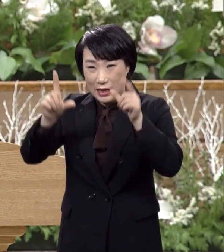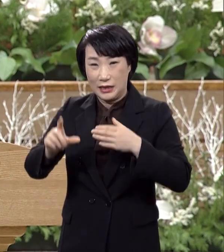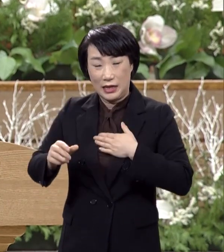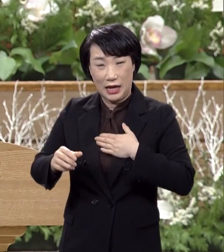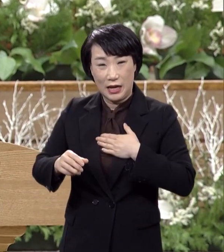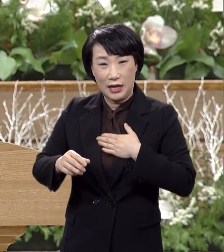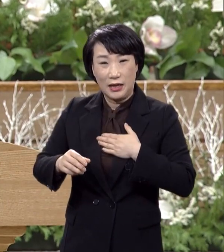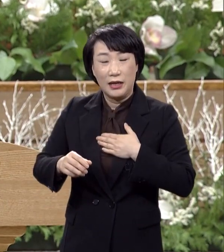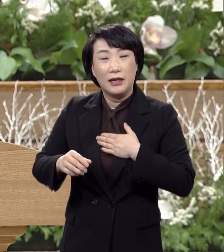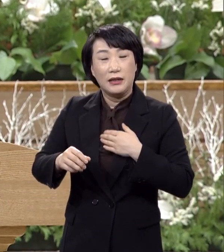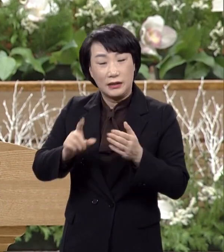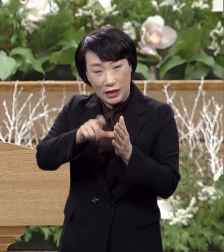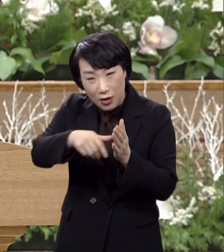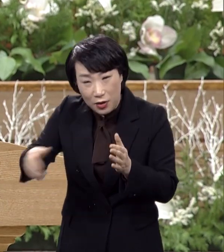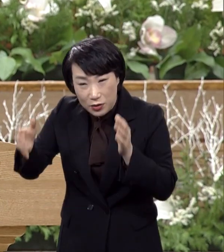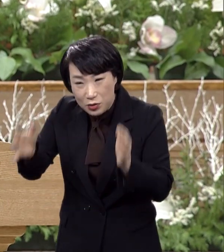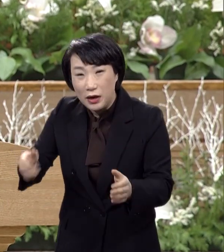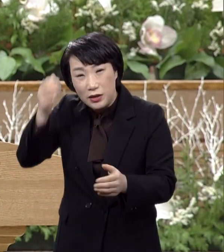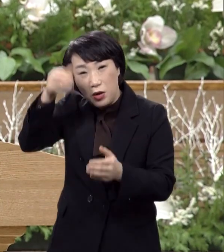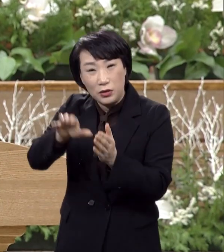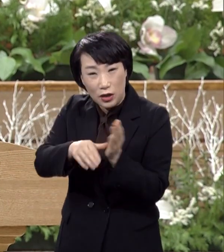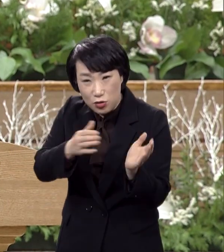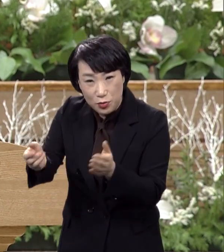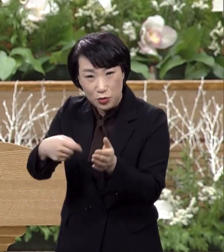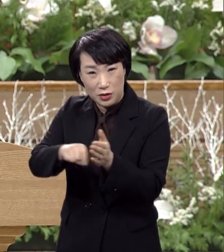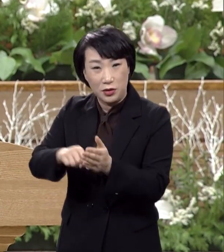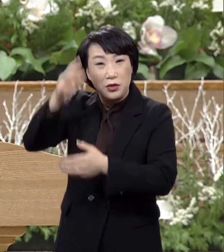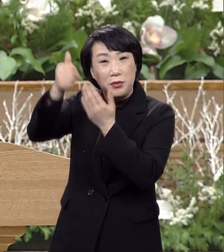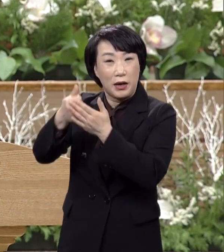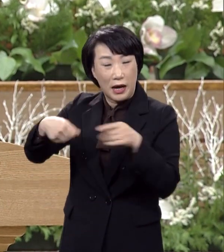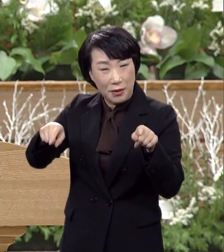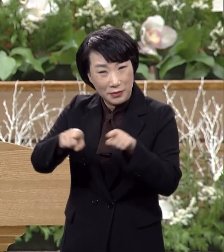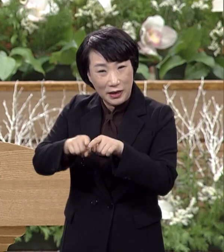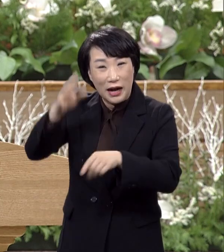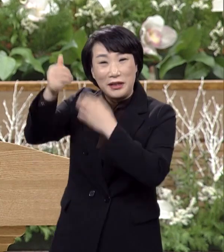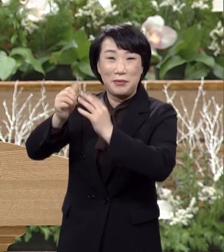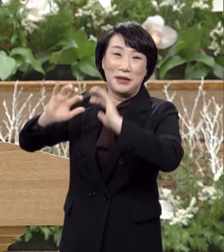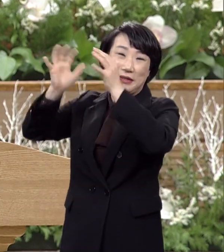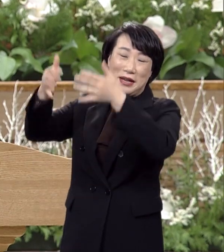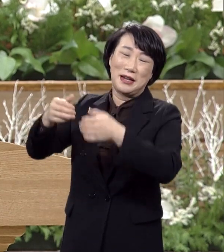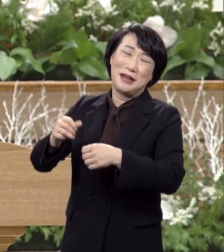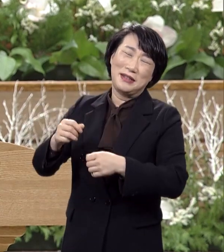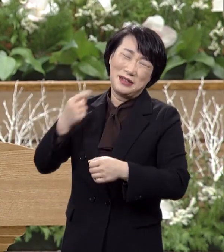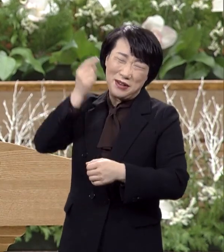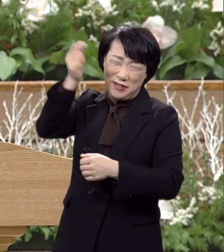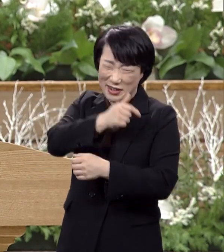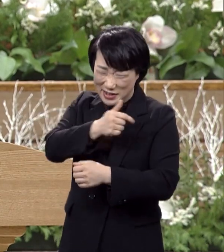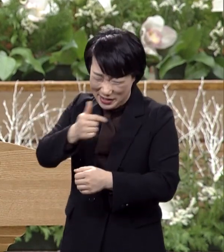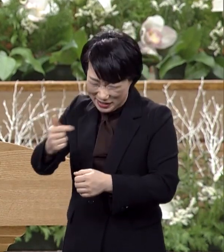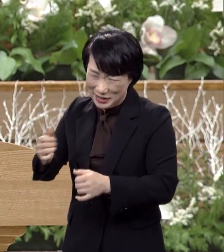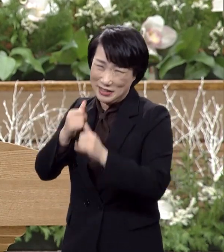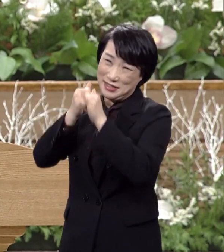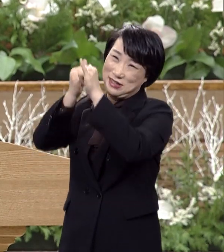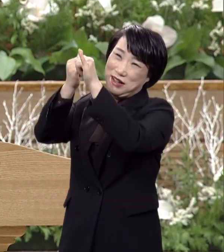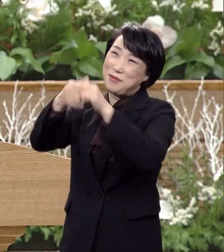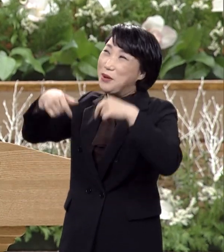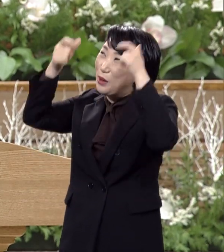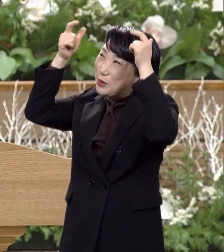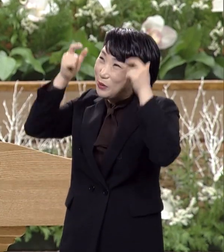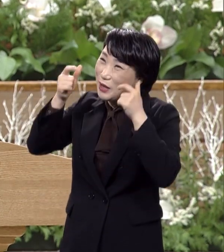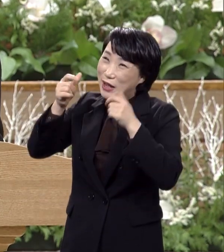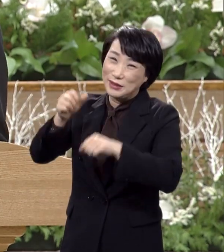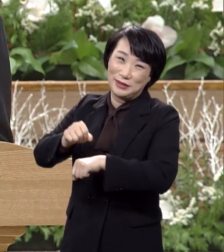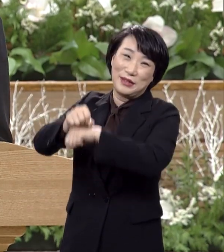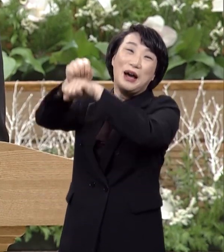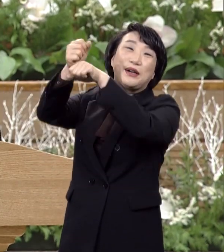위해서 성령과 함께 하늘의 마음껏 영광으로 상으로 면류관으로